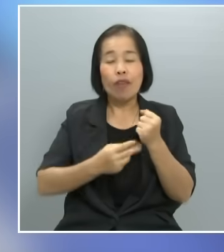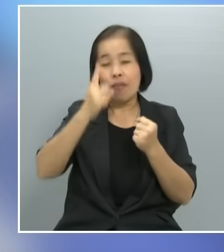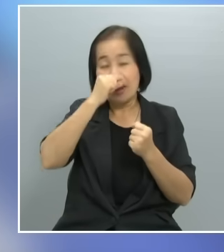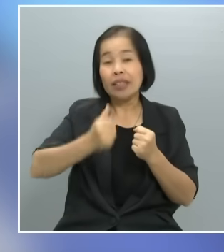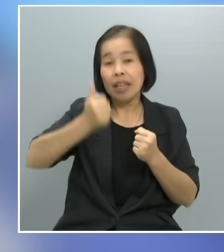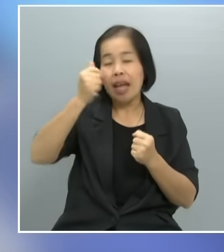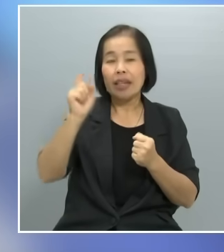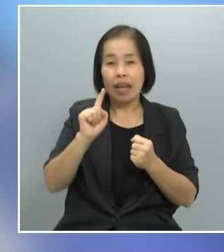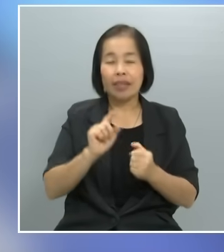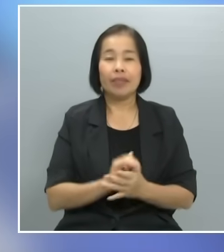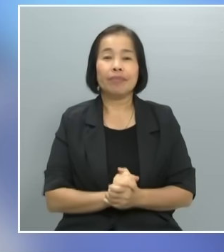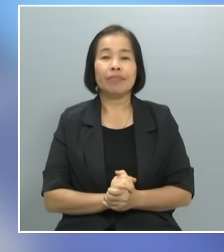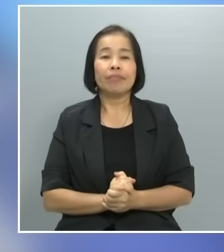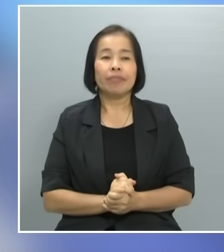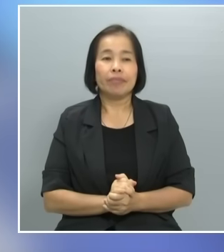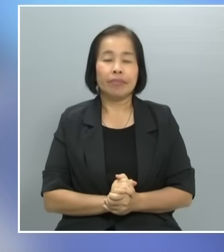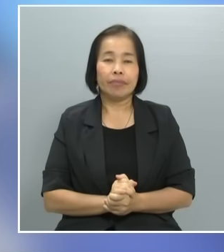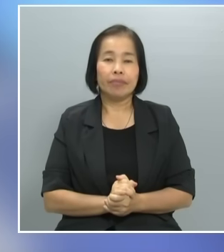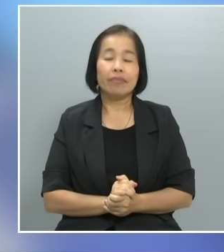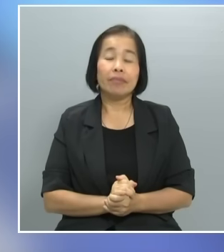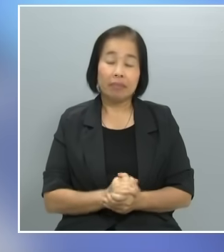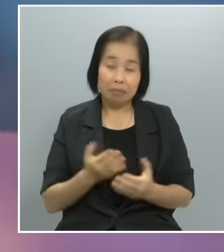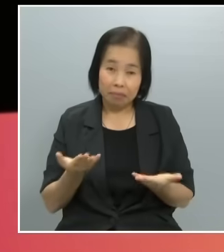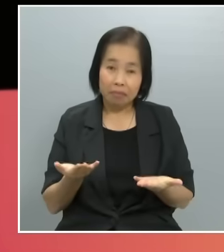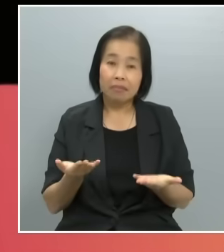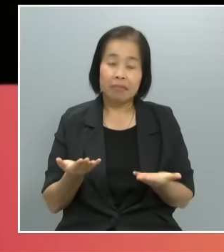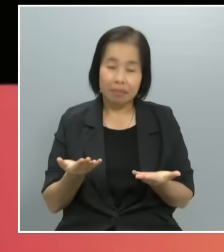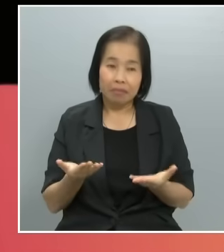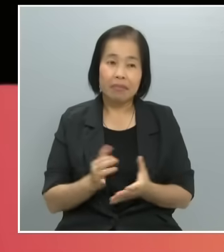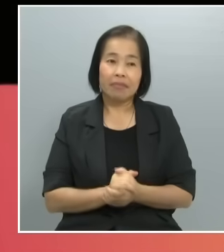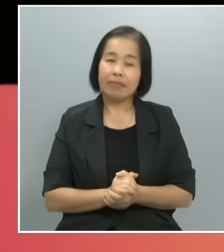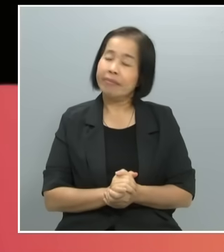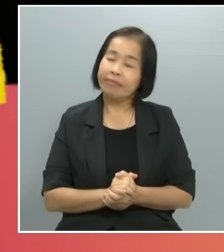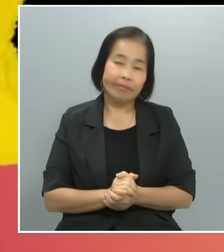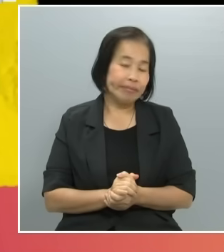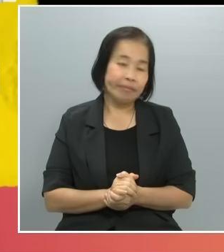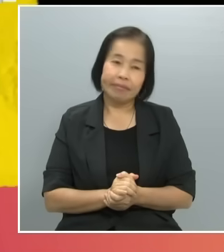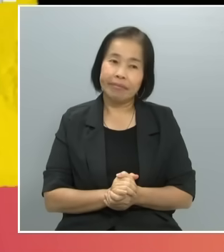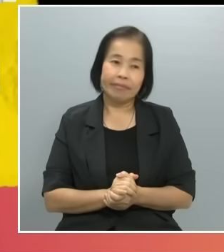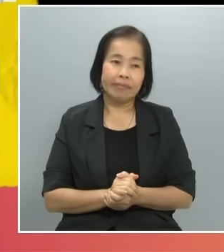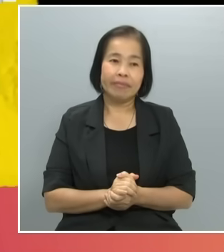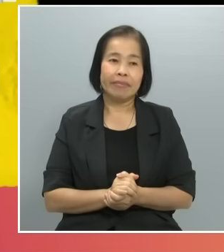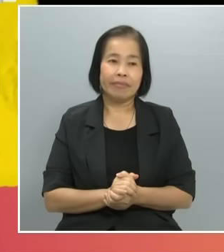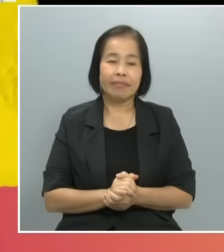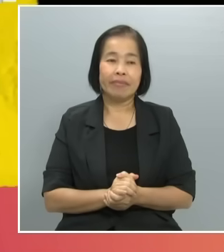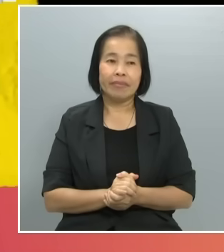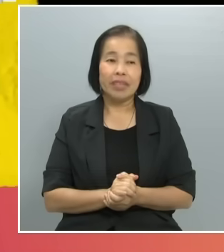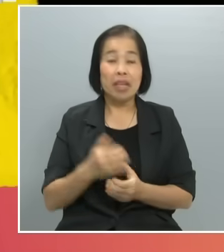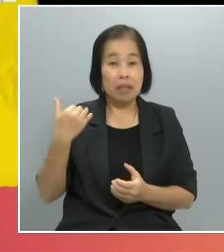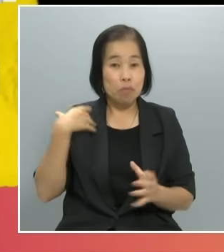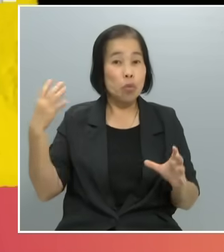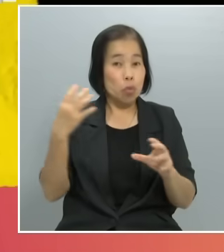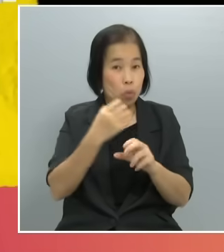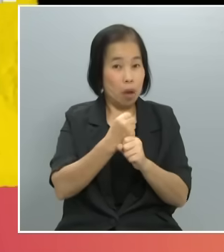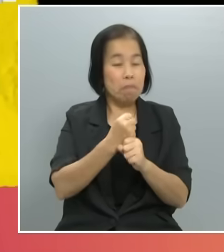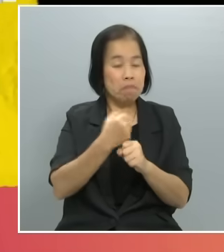คะ นี่นะคือแหมมันยังไงล่ะนี่ฮะนี่แพ็กเกจนะใน